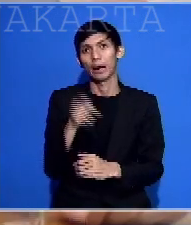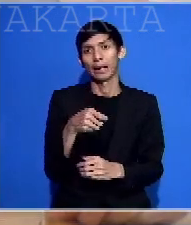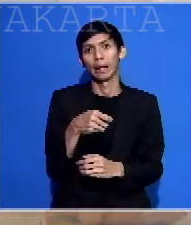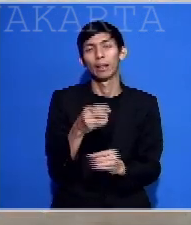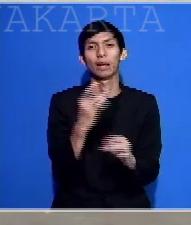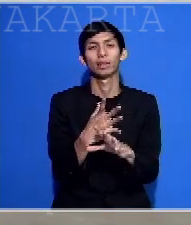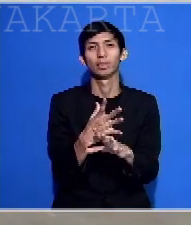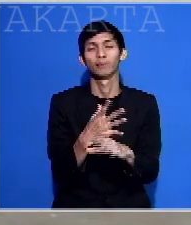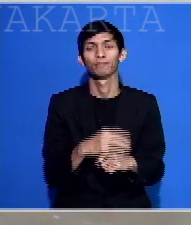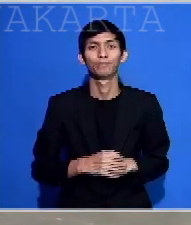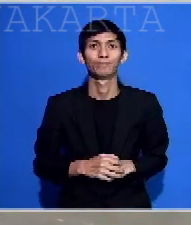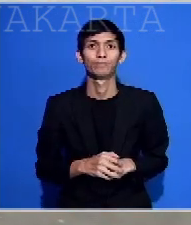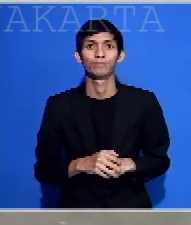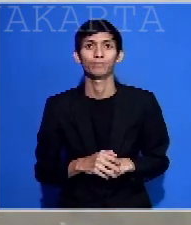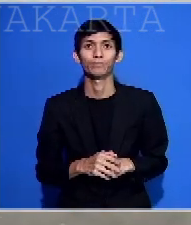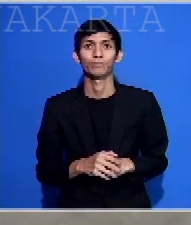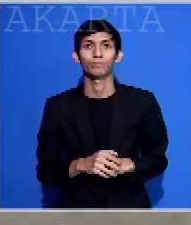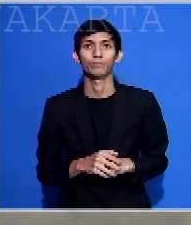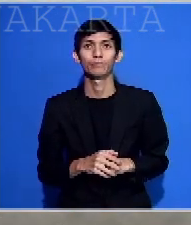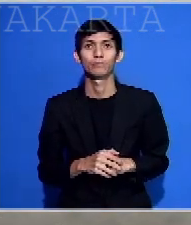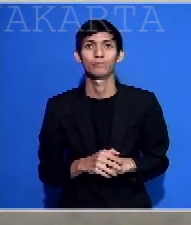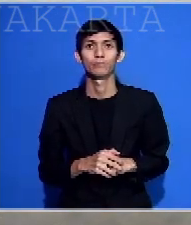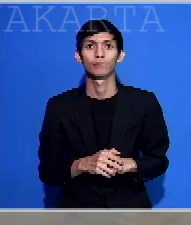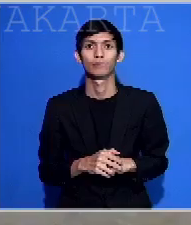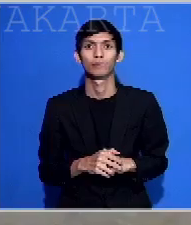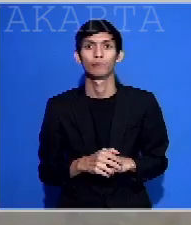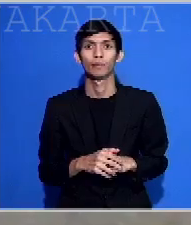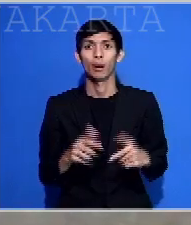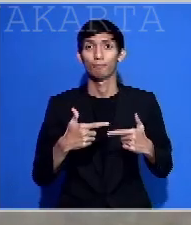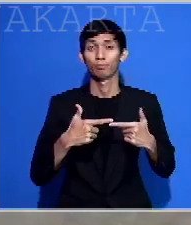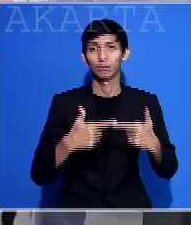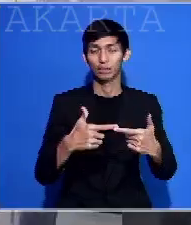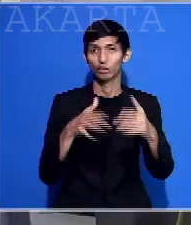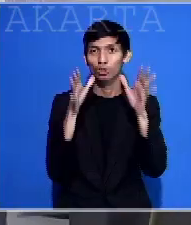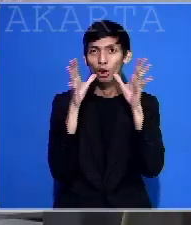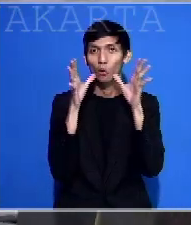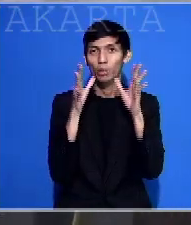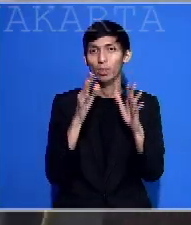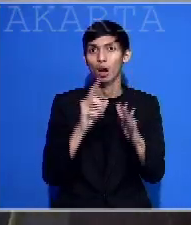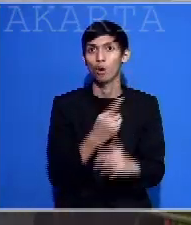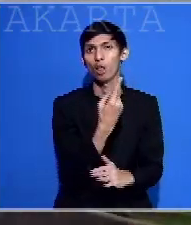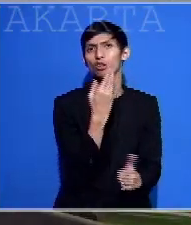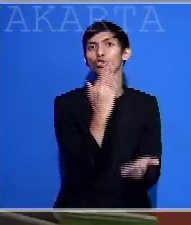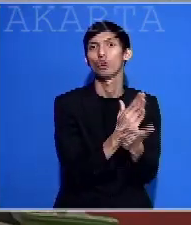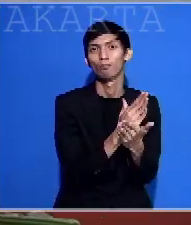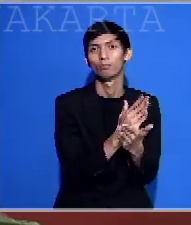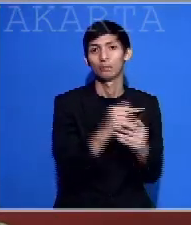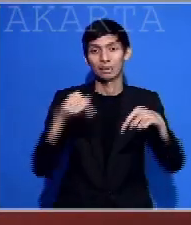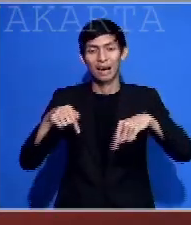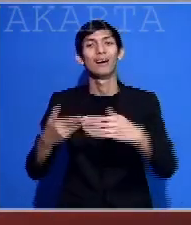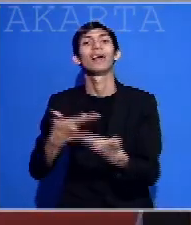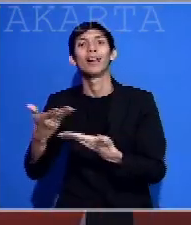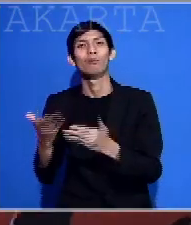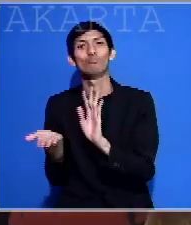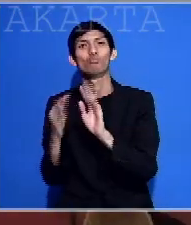tanggal 11 Juni 2024 bus selawat yang sempat berhenti beroperasional akan kembali melayani jemaah haji Indonesia dari